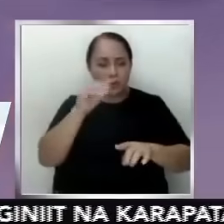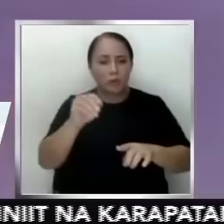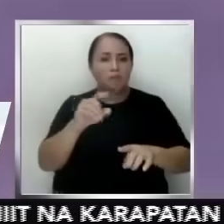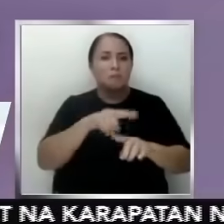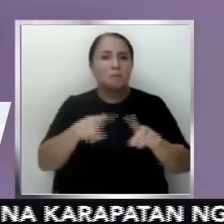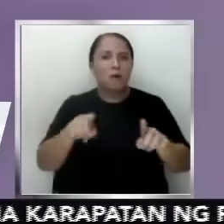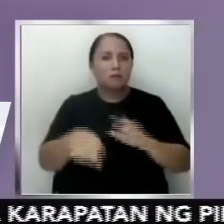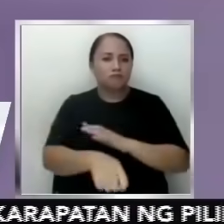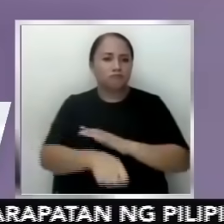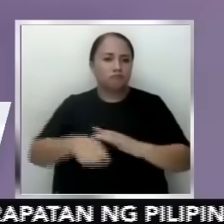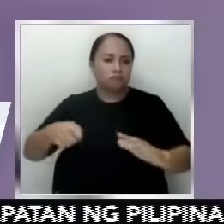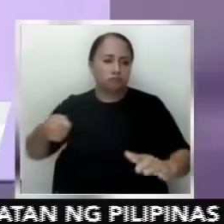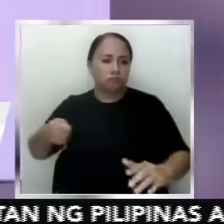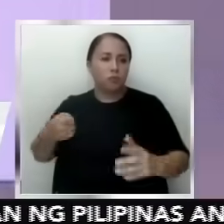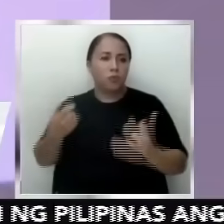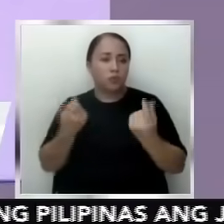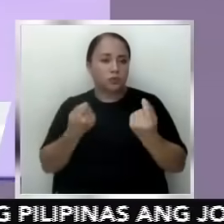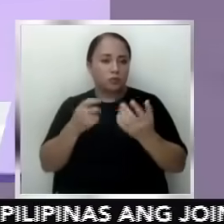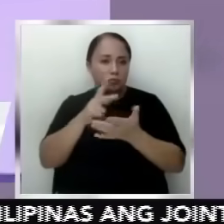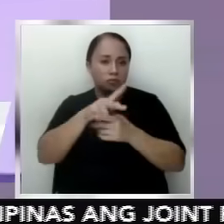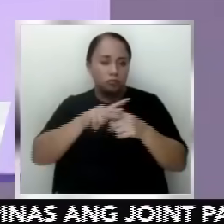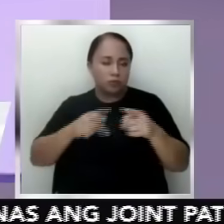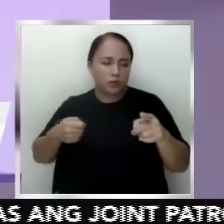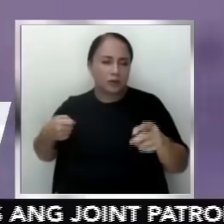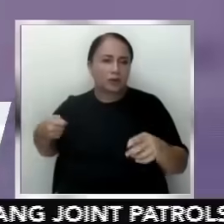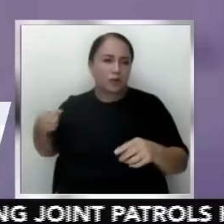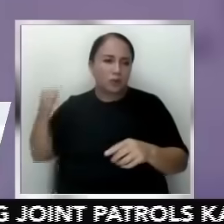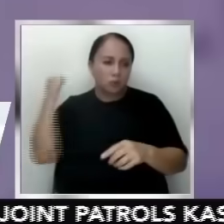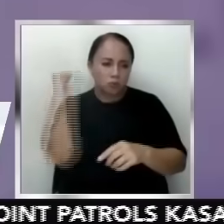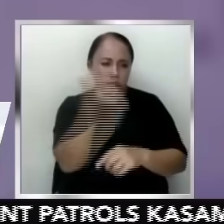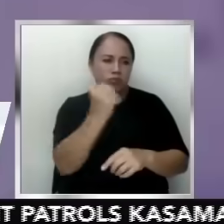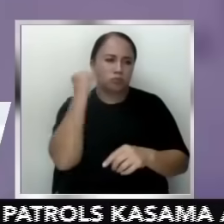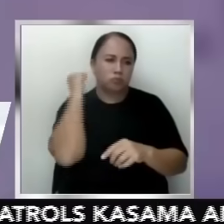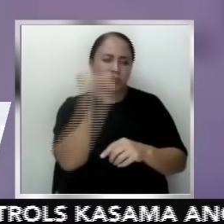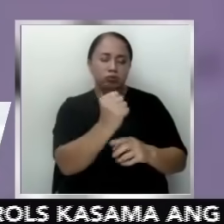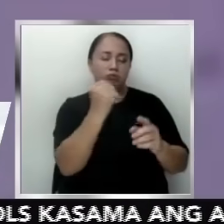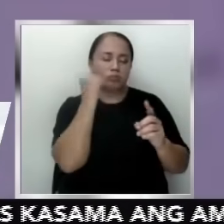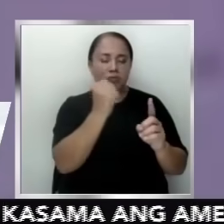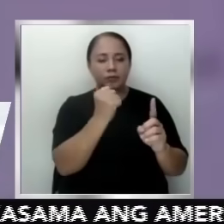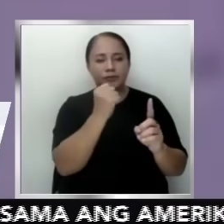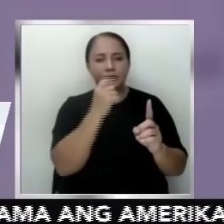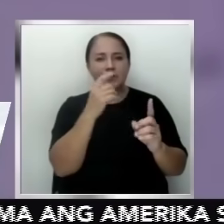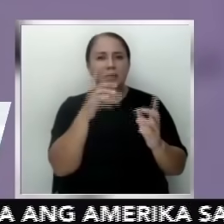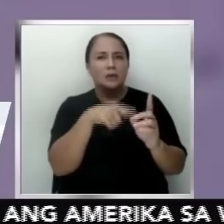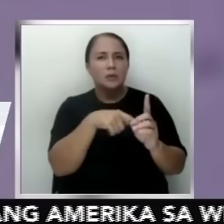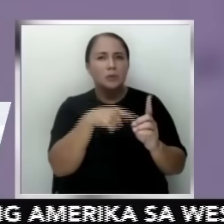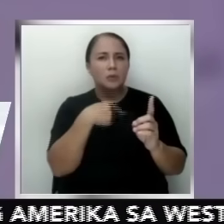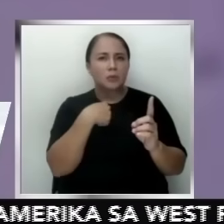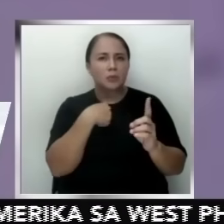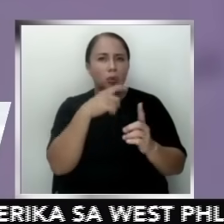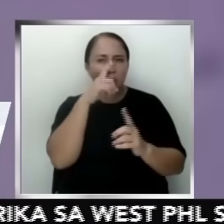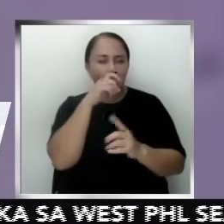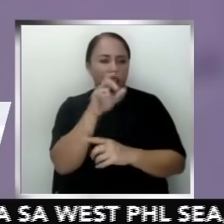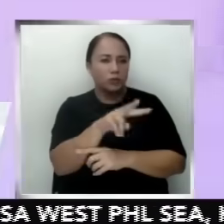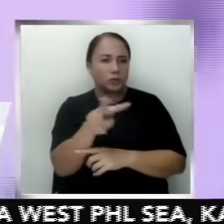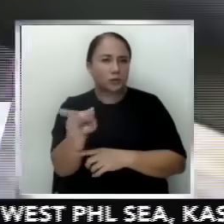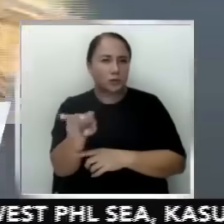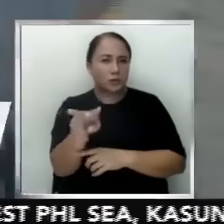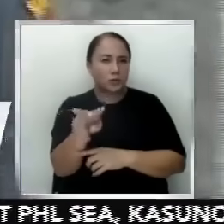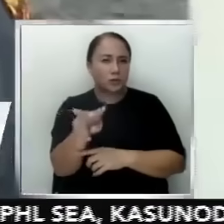ng patal ang salarin at sunod-sunod na inundayan ng saksak ang biktima kinilalang 22 anyos sa suspek na si Jason